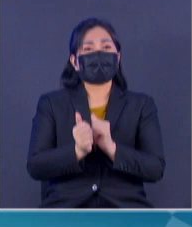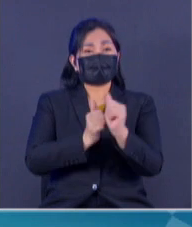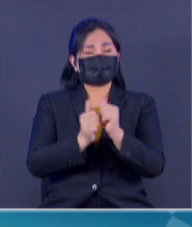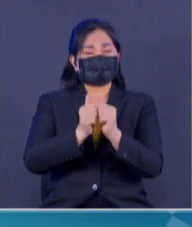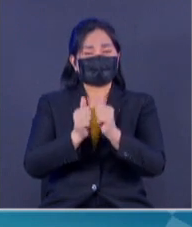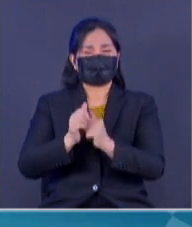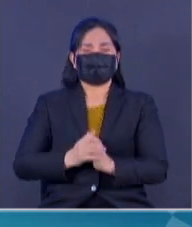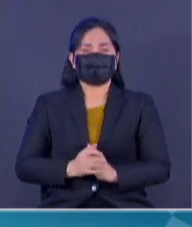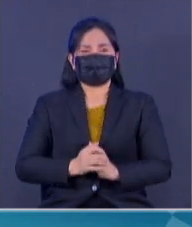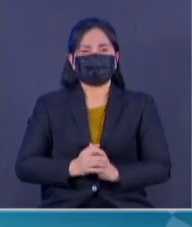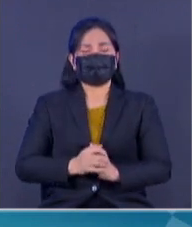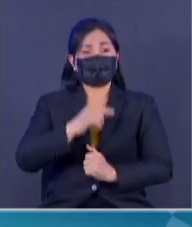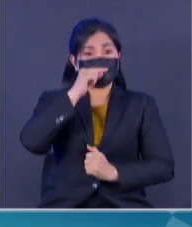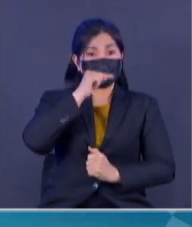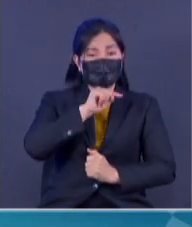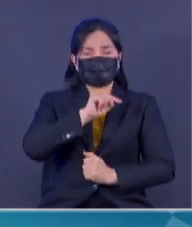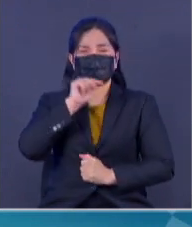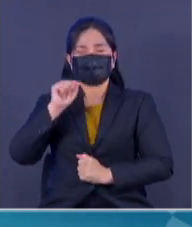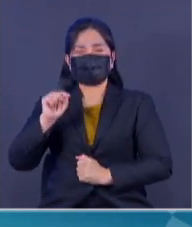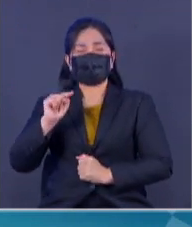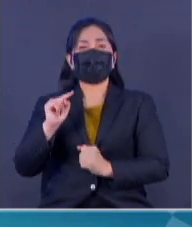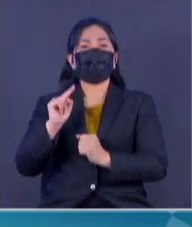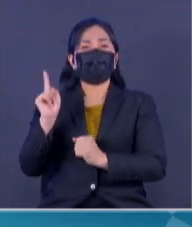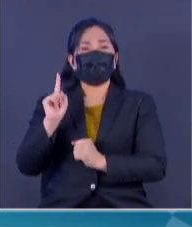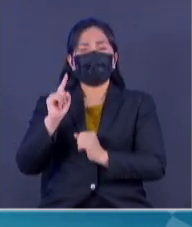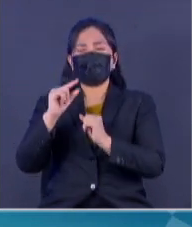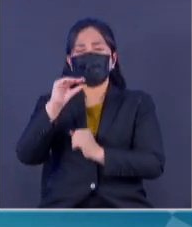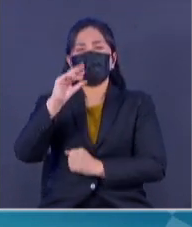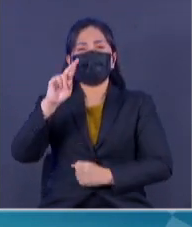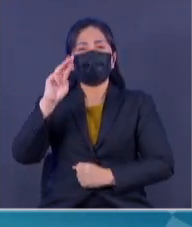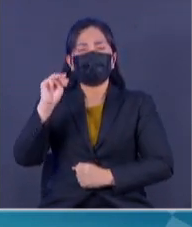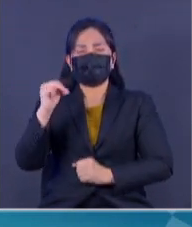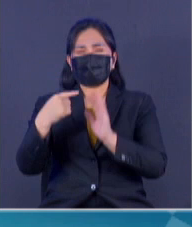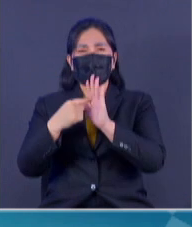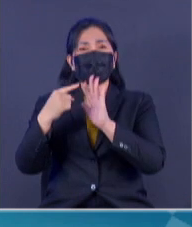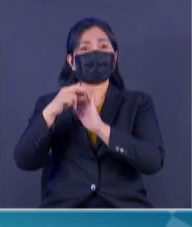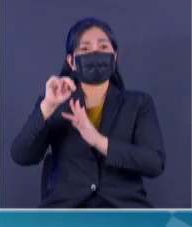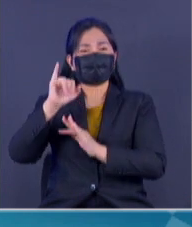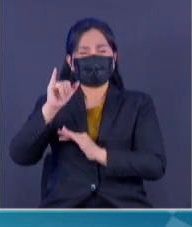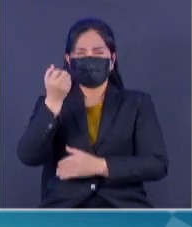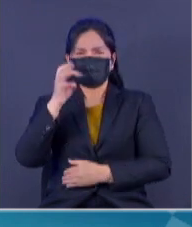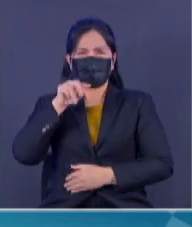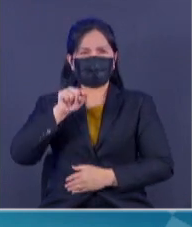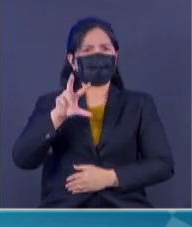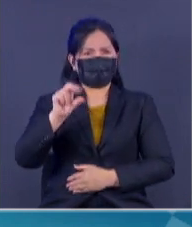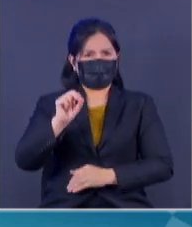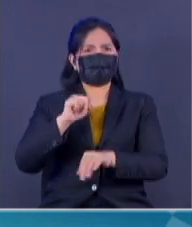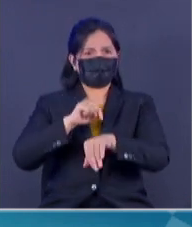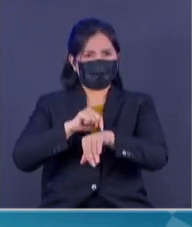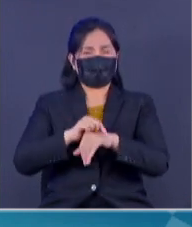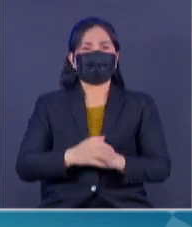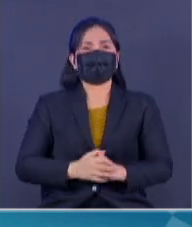กับเอลิซาเบต้าซามาร่าจากโรมาเนีย 14:30 นาทีแล้วก็มีว่ายน้ำเป็น